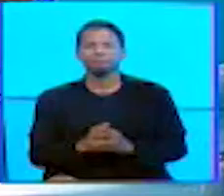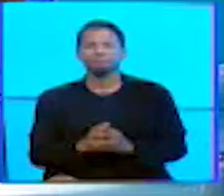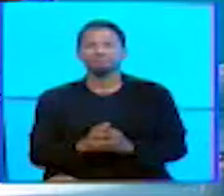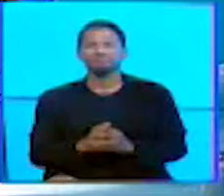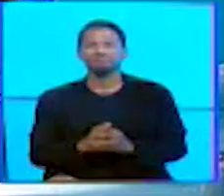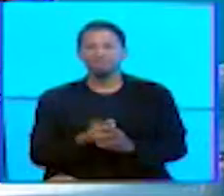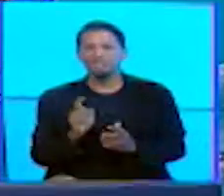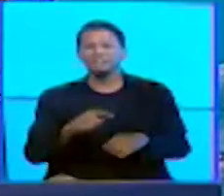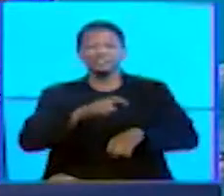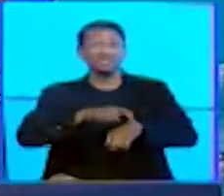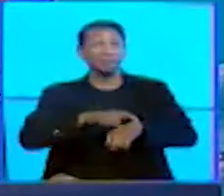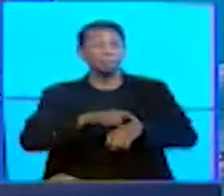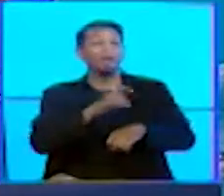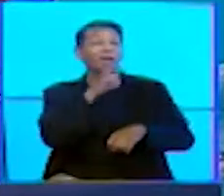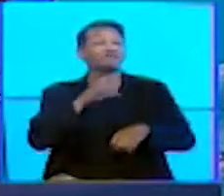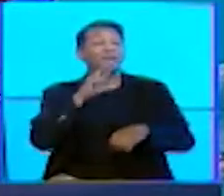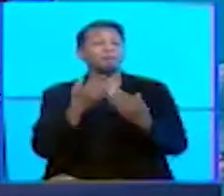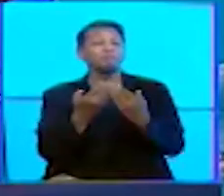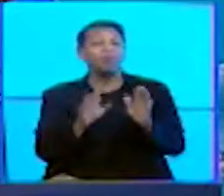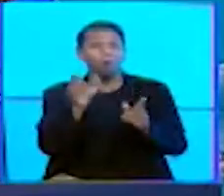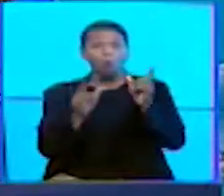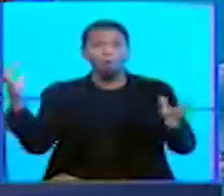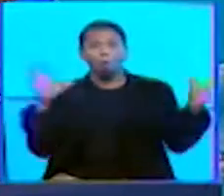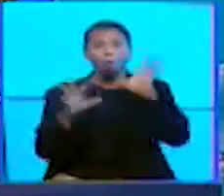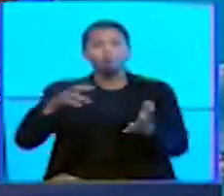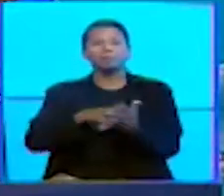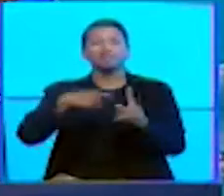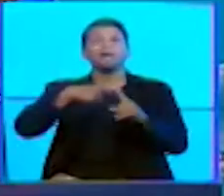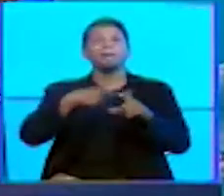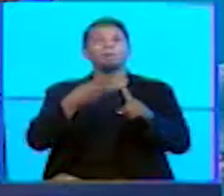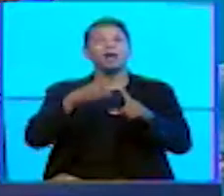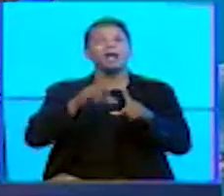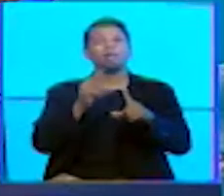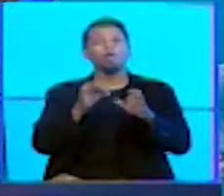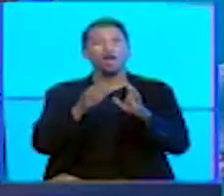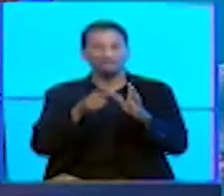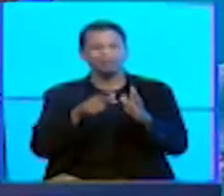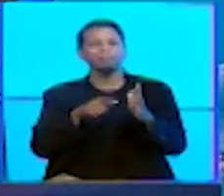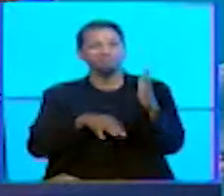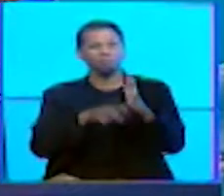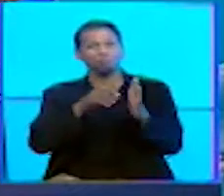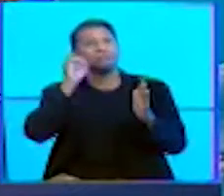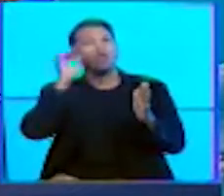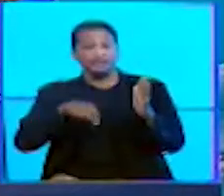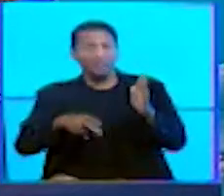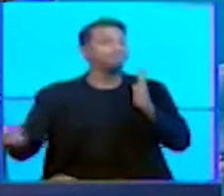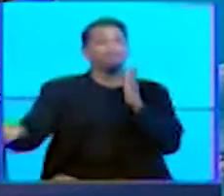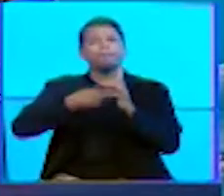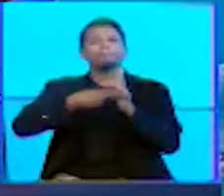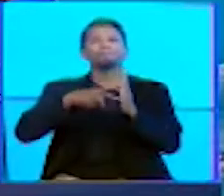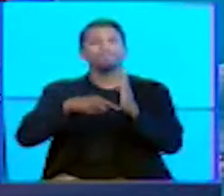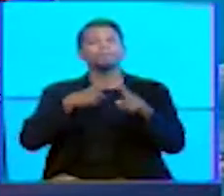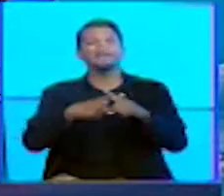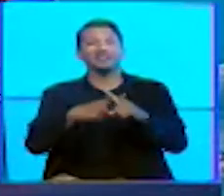pemirsa nekat beroperasi melewati batas jam malam sebuah cafe yang dipenuhi pengunjung di Kebayoran Baru Jakarta Selatan diguyur dinihari